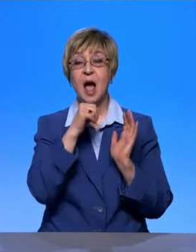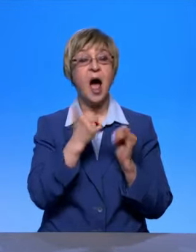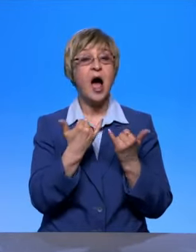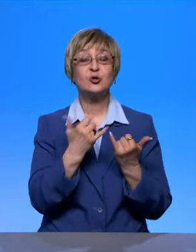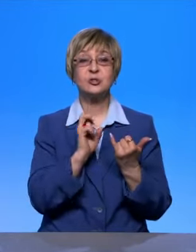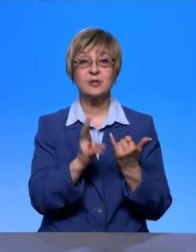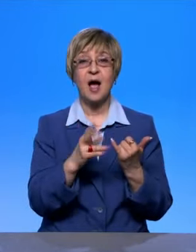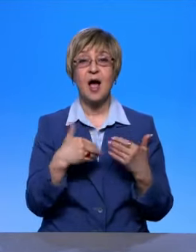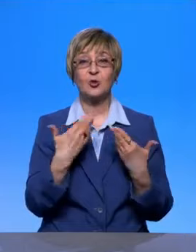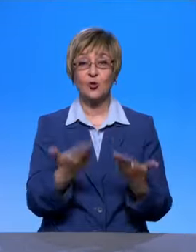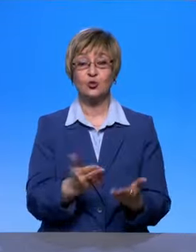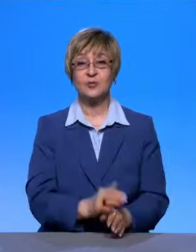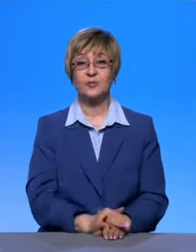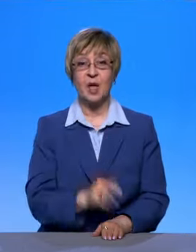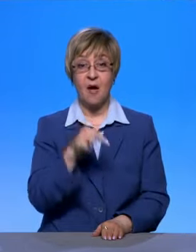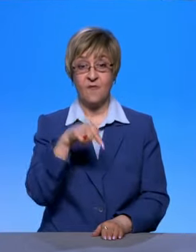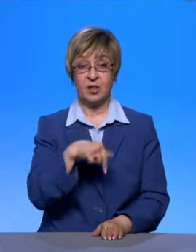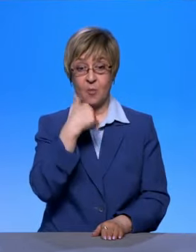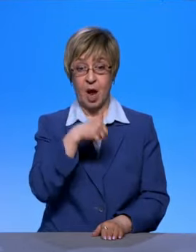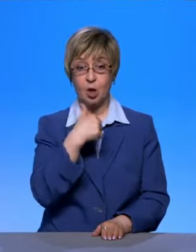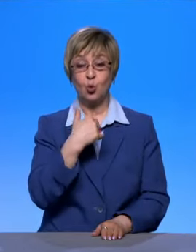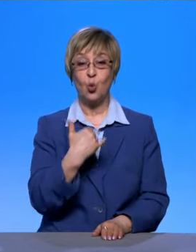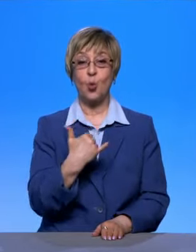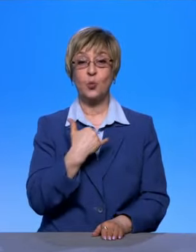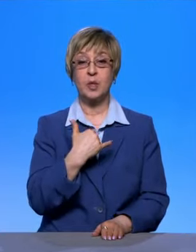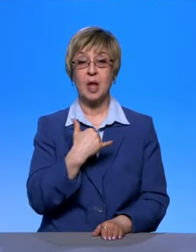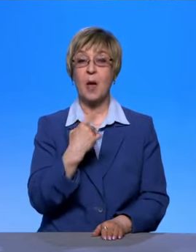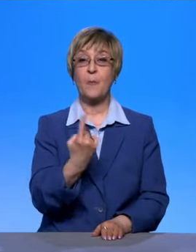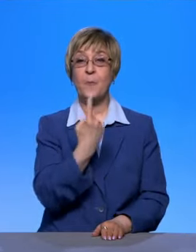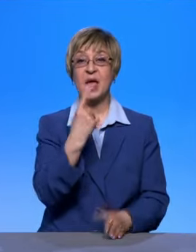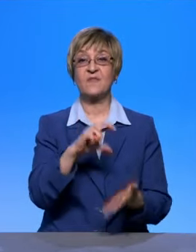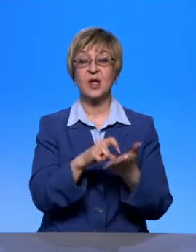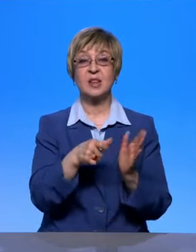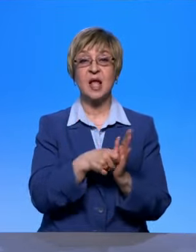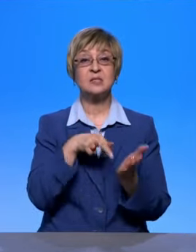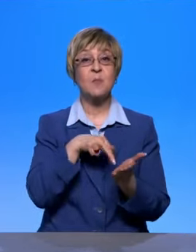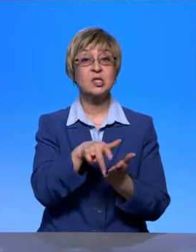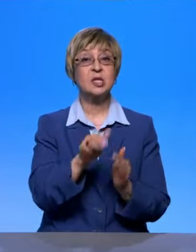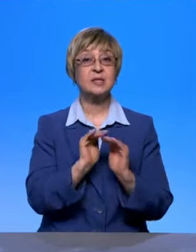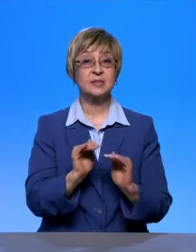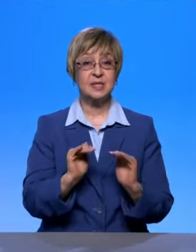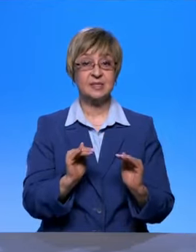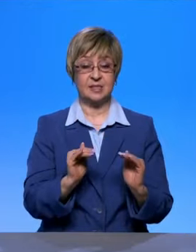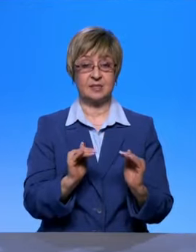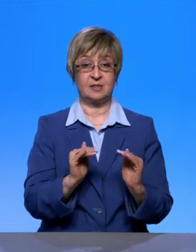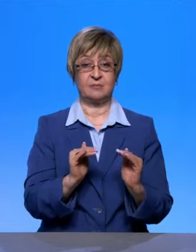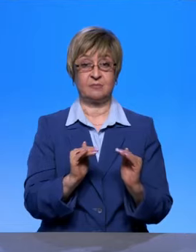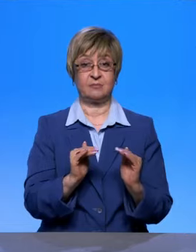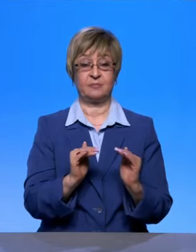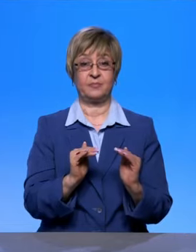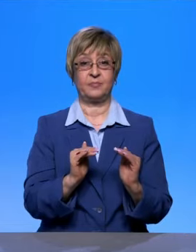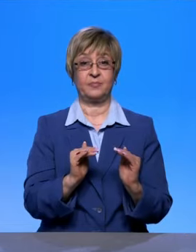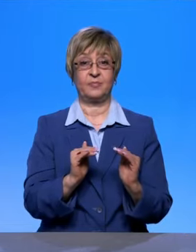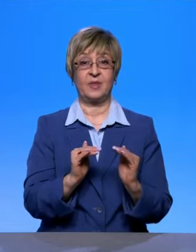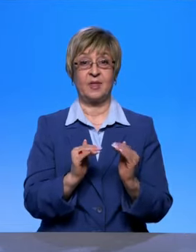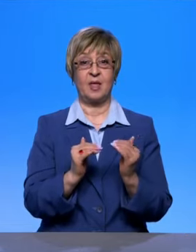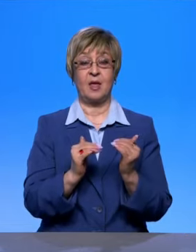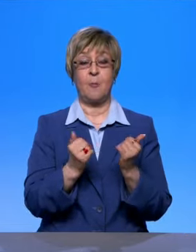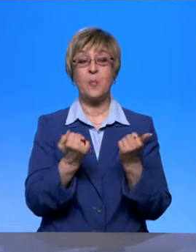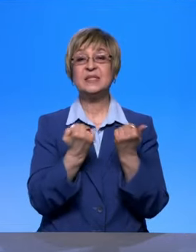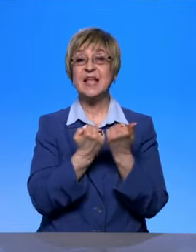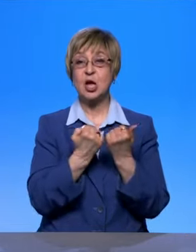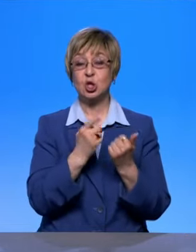единому государственному экзамену? В этом году у меня в первый класс пошли дети, двойня. Вот такое ощущение складывается,